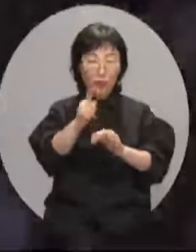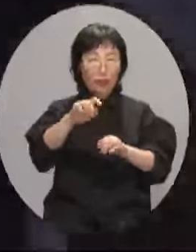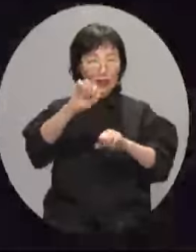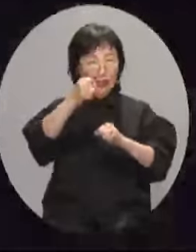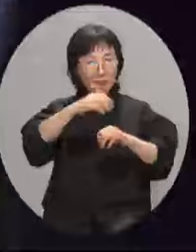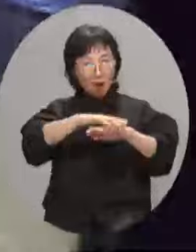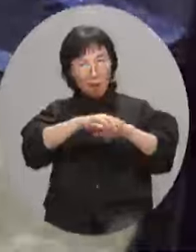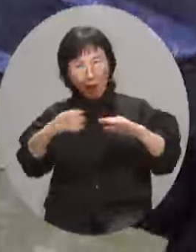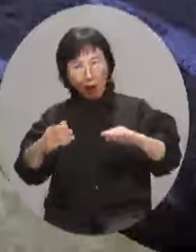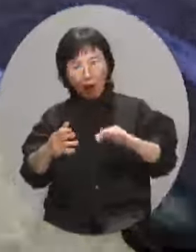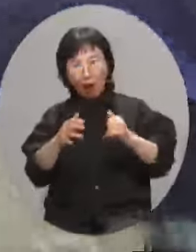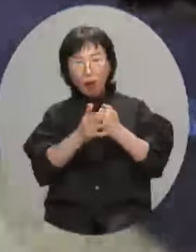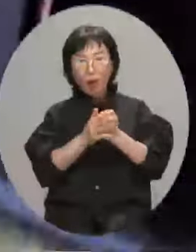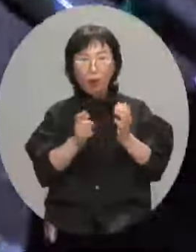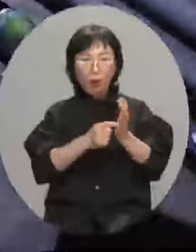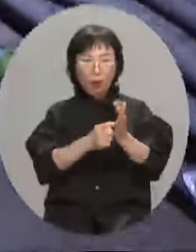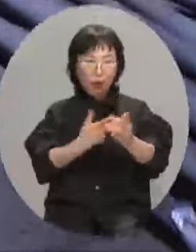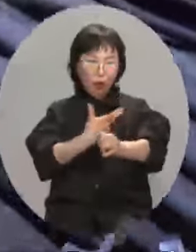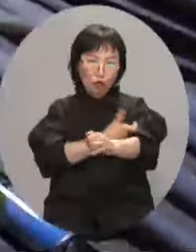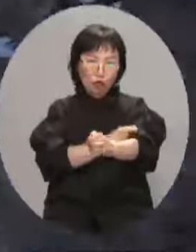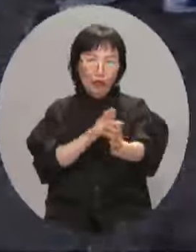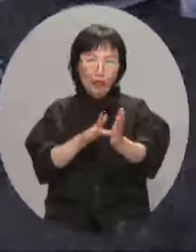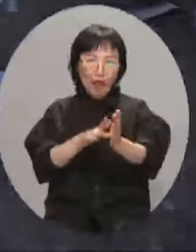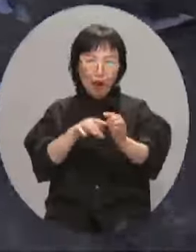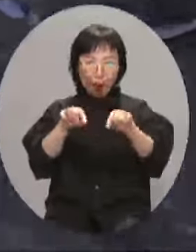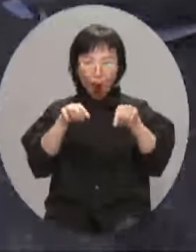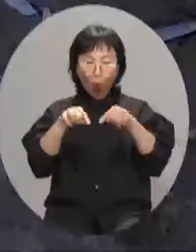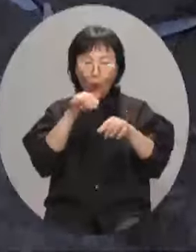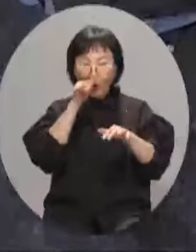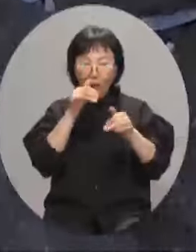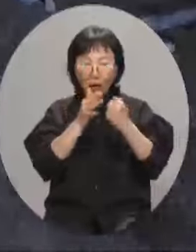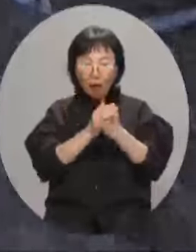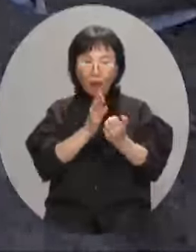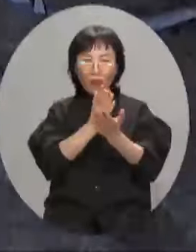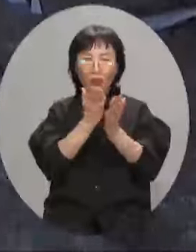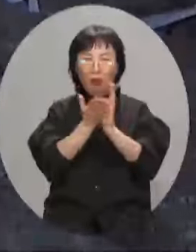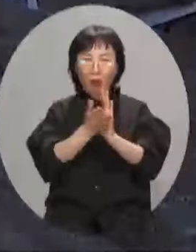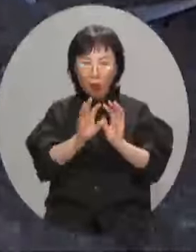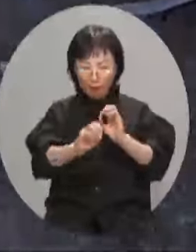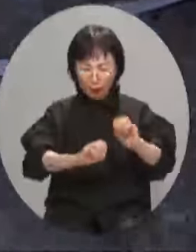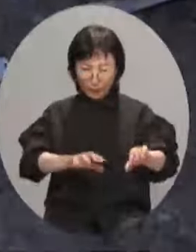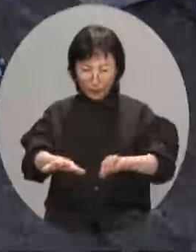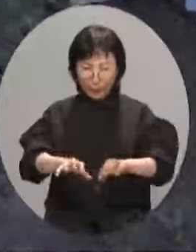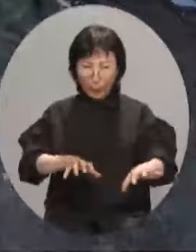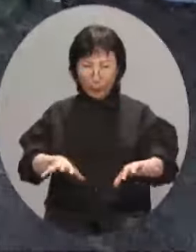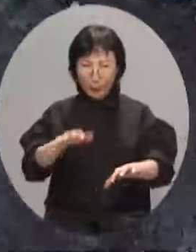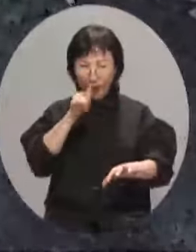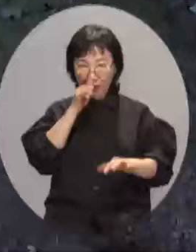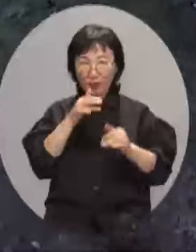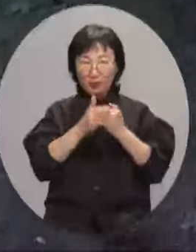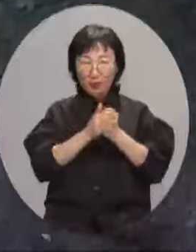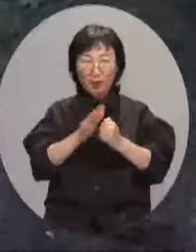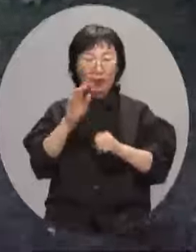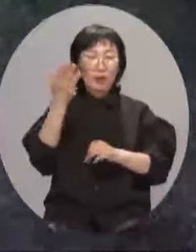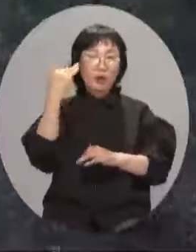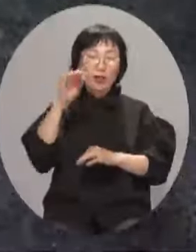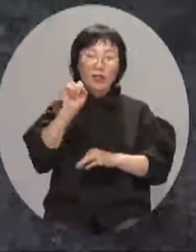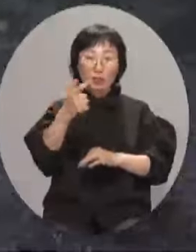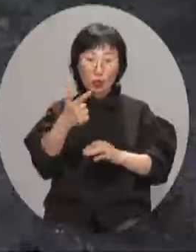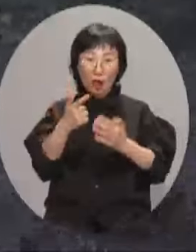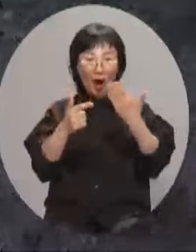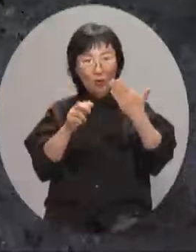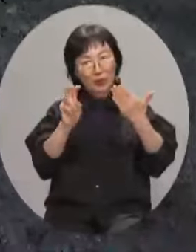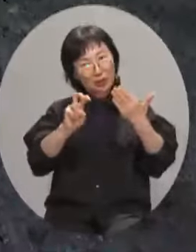신발과 응급조치에 쓰인 주사약 봉지, 알코올솜 수십 개가 흩어져 있습니다. 지난 16일 9시